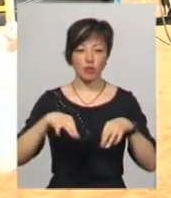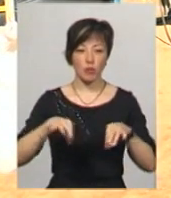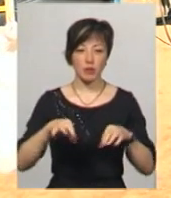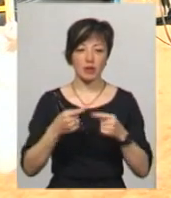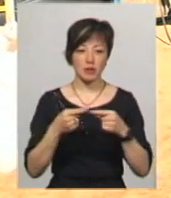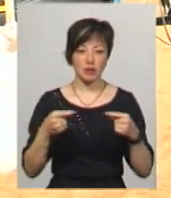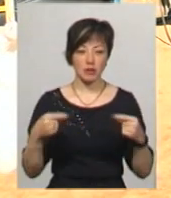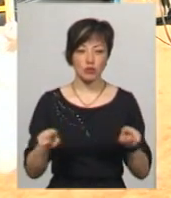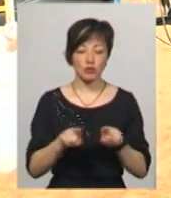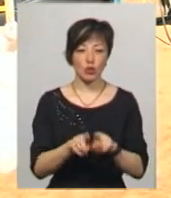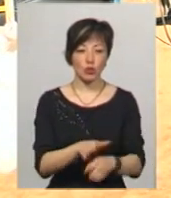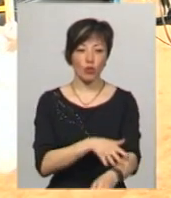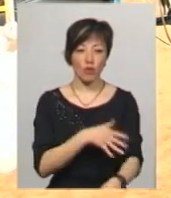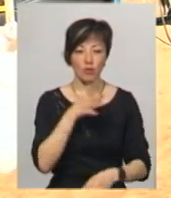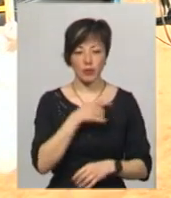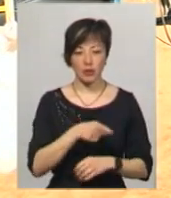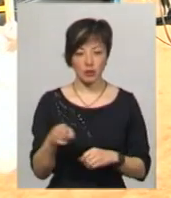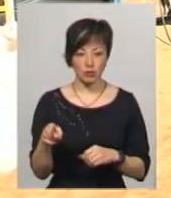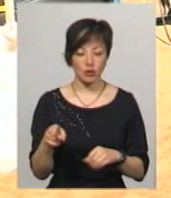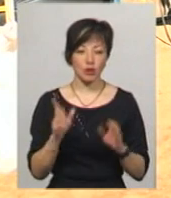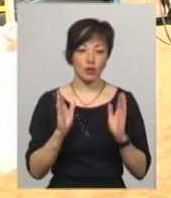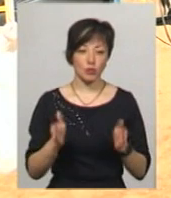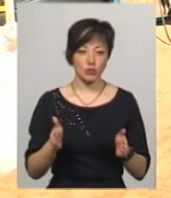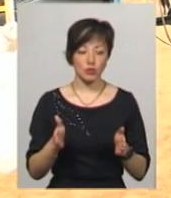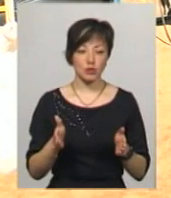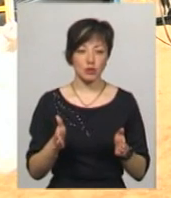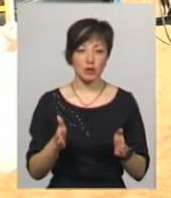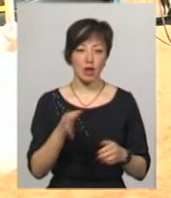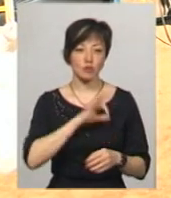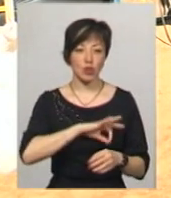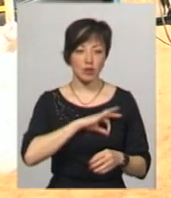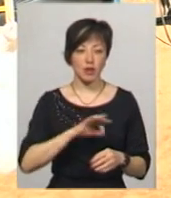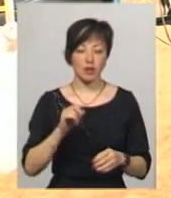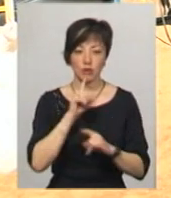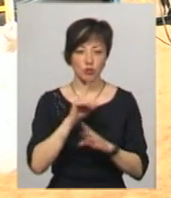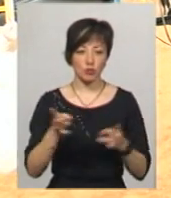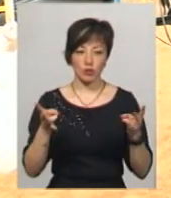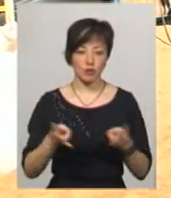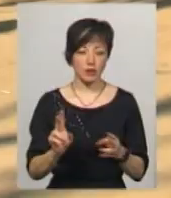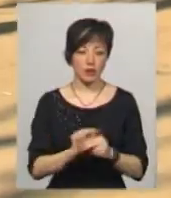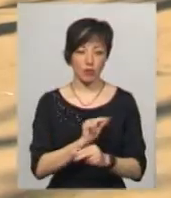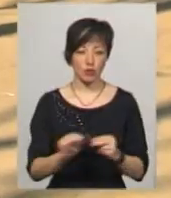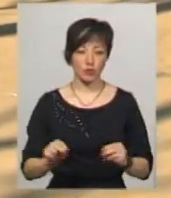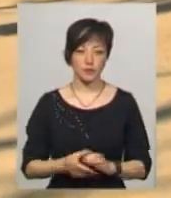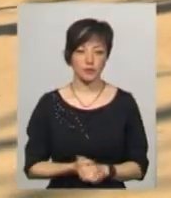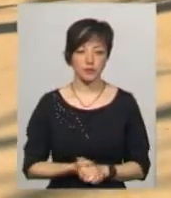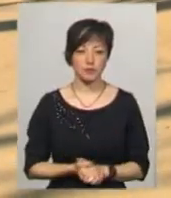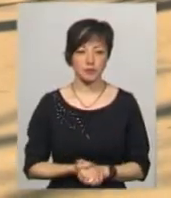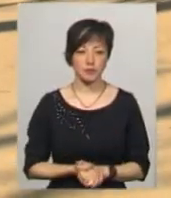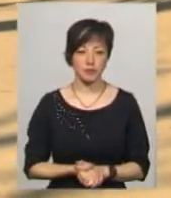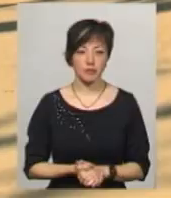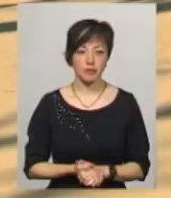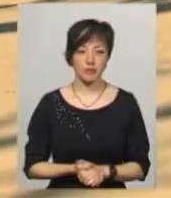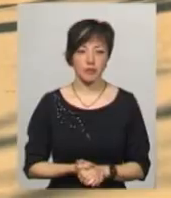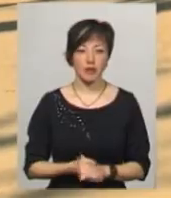красками такі, що вже на довготривалий період будуть експлуатуватися і не будуть потребувати ремонту. Анна Мостовик з